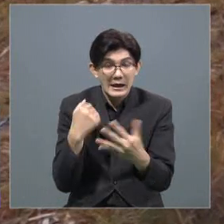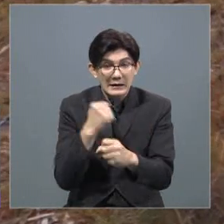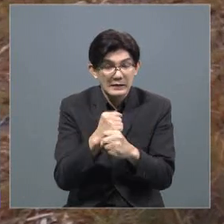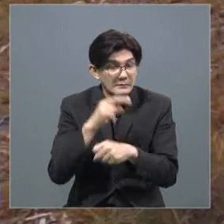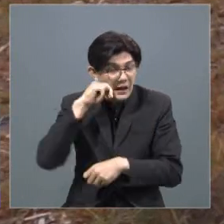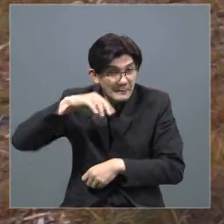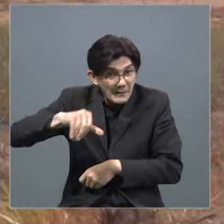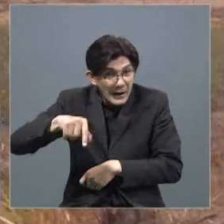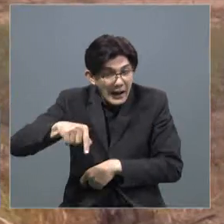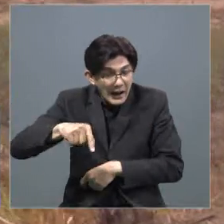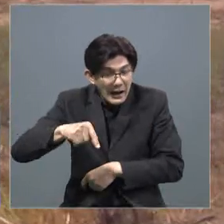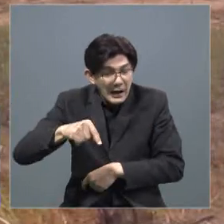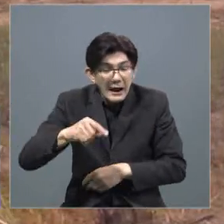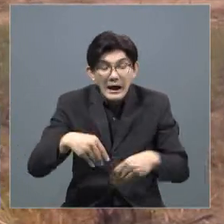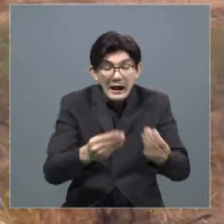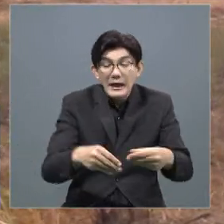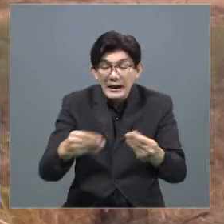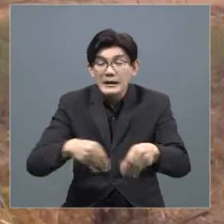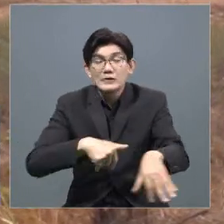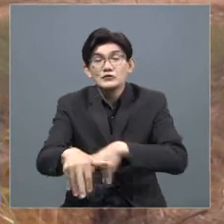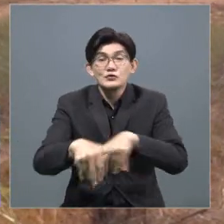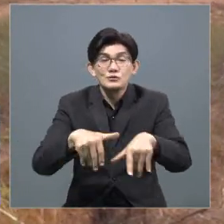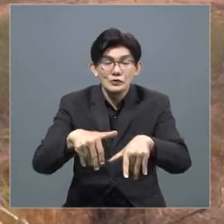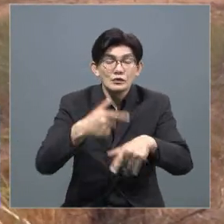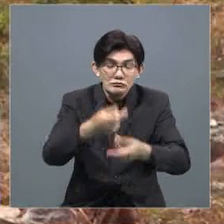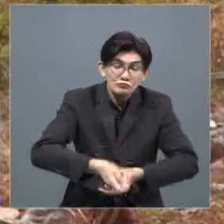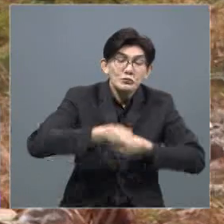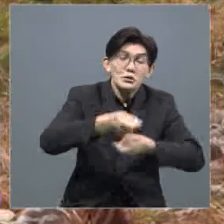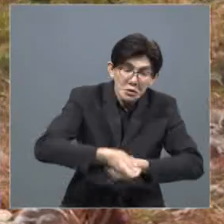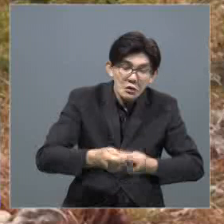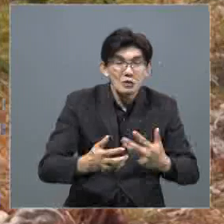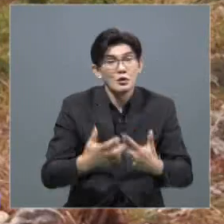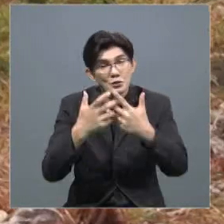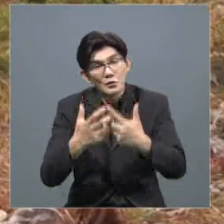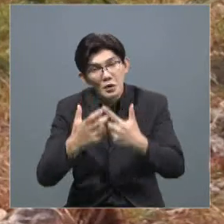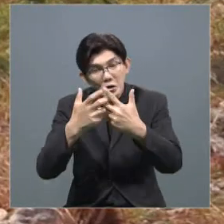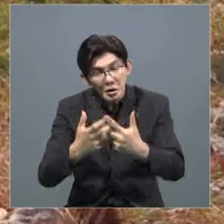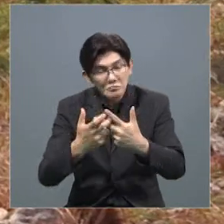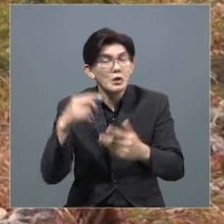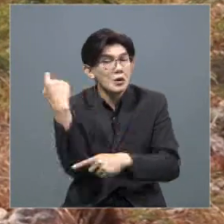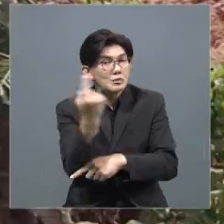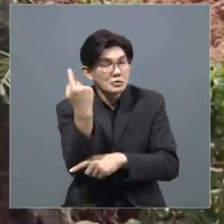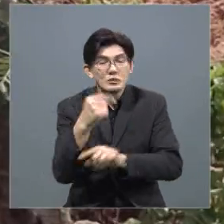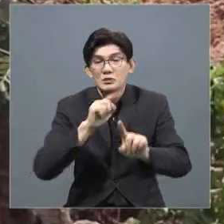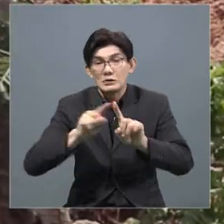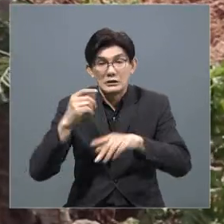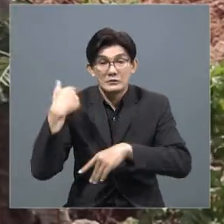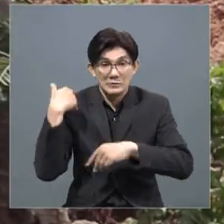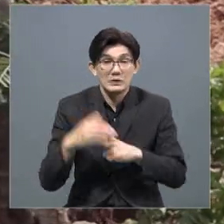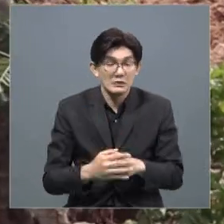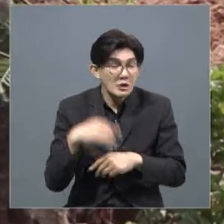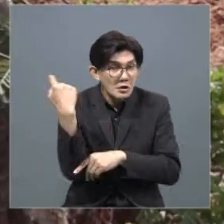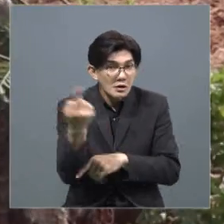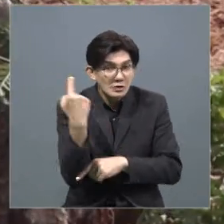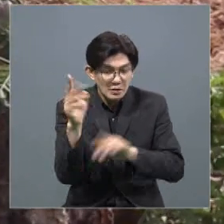ประับปาสำหรับแจกจ่ายให้กับประชาชนภาคการเกษตรภาคอุตสาหกรรมแล้วก็ภาคการท่องเที่ยวซึ่งอย่าลืมว่าการท่อง